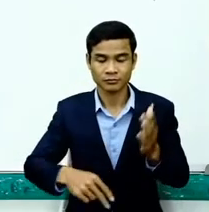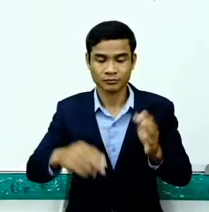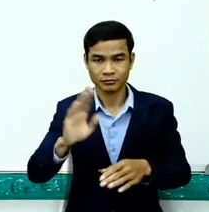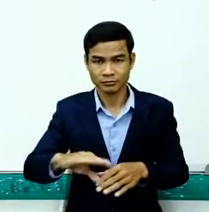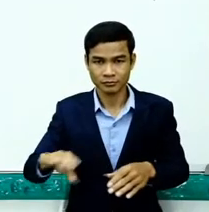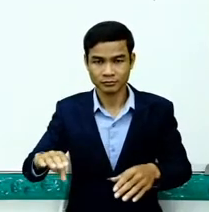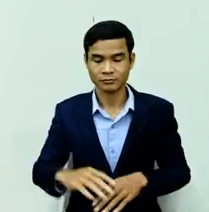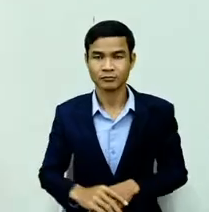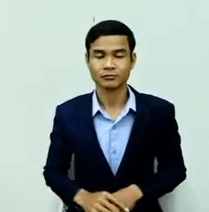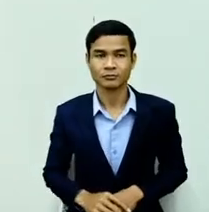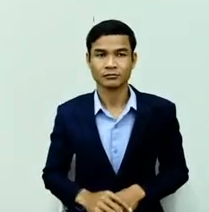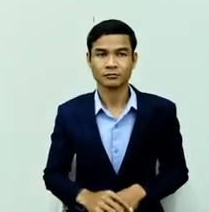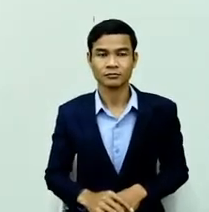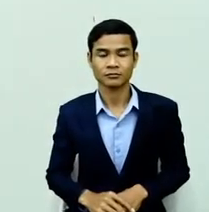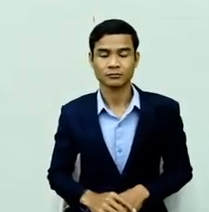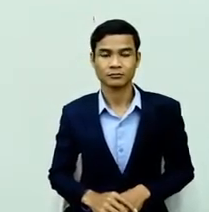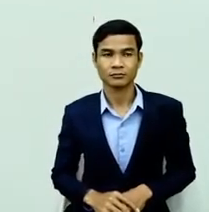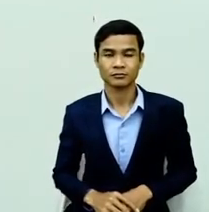mớ